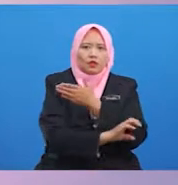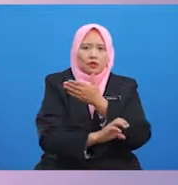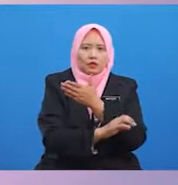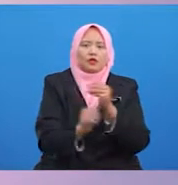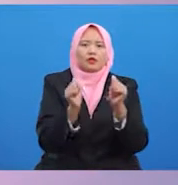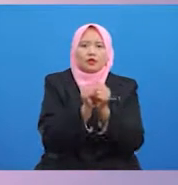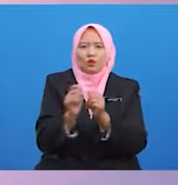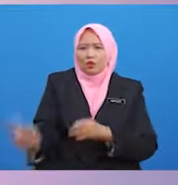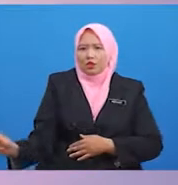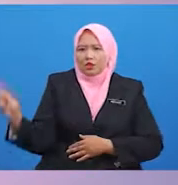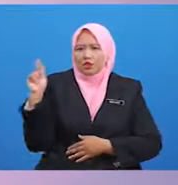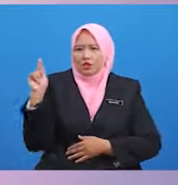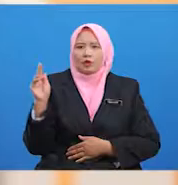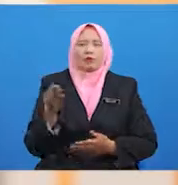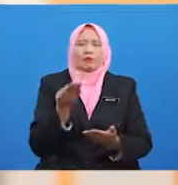bertambah baik.